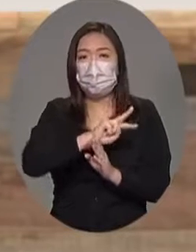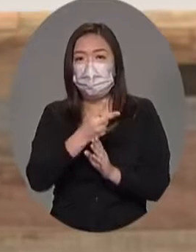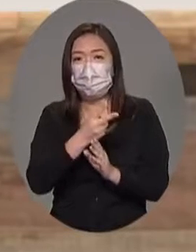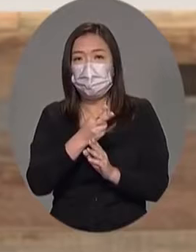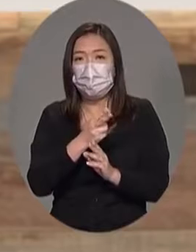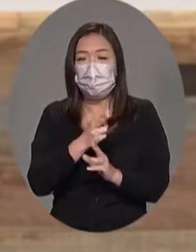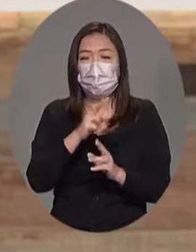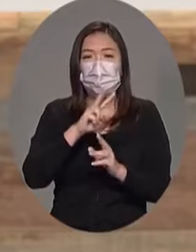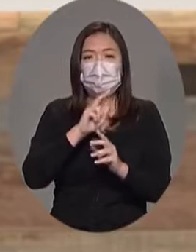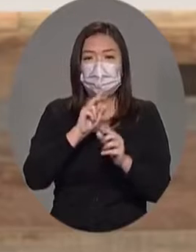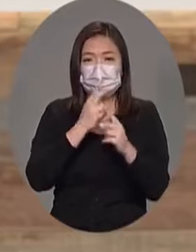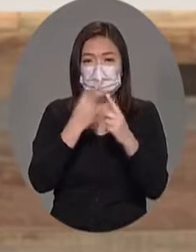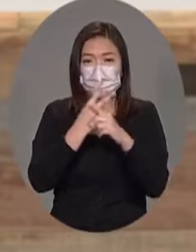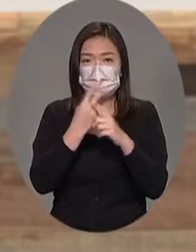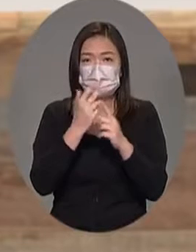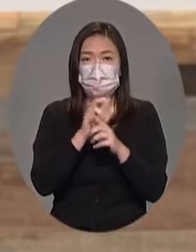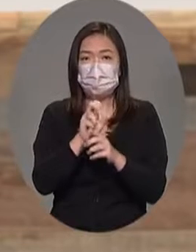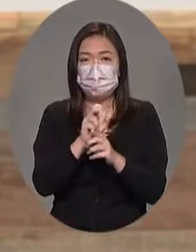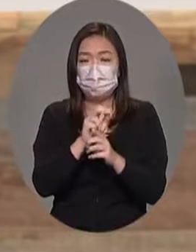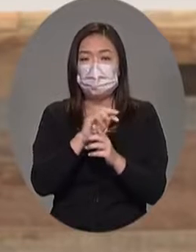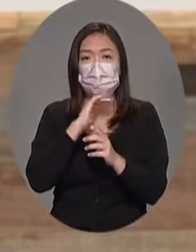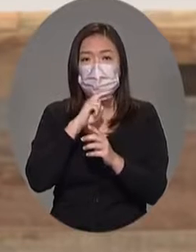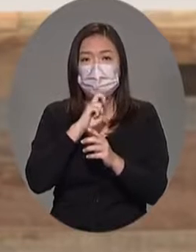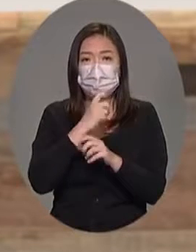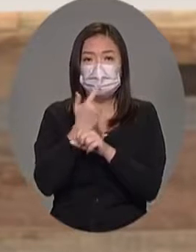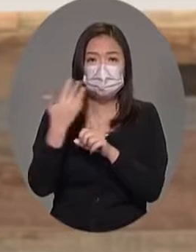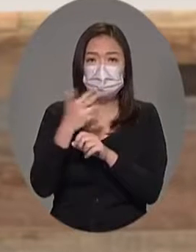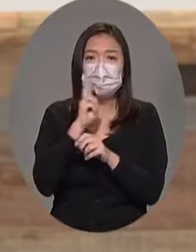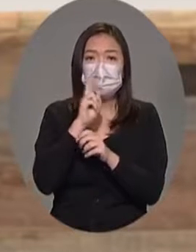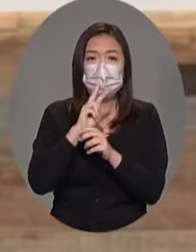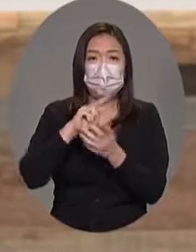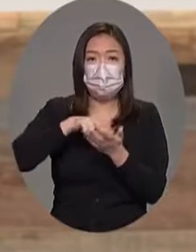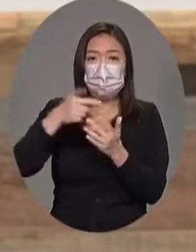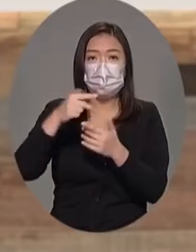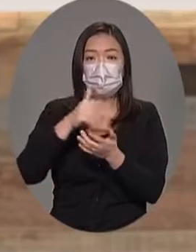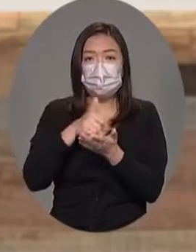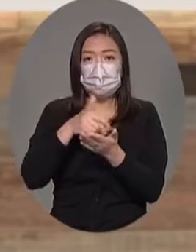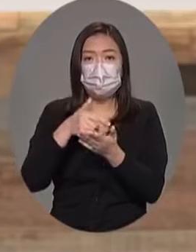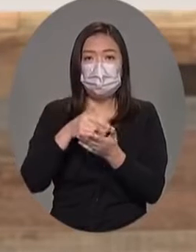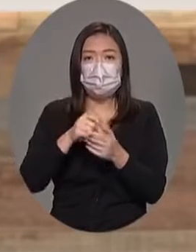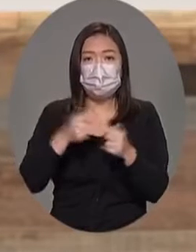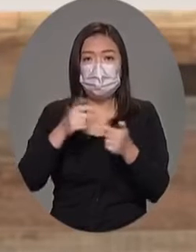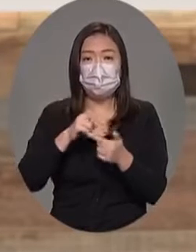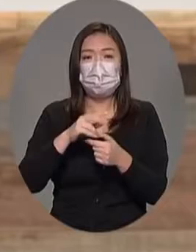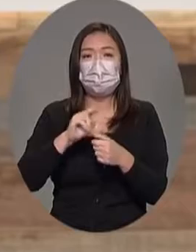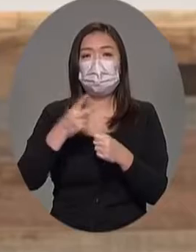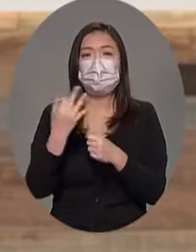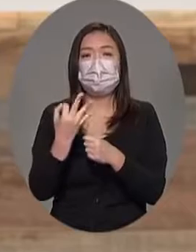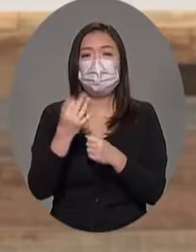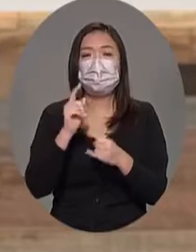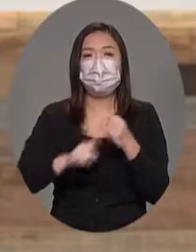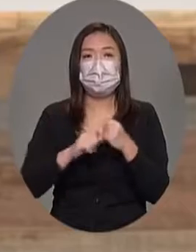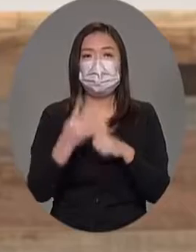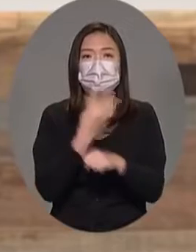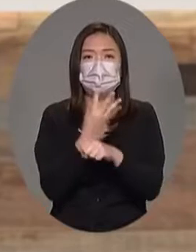午前維持，到下午1時多就預告當圓規減弱會改發三號信號，最終在4時40分是改